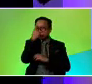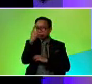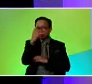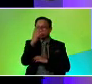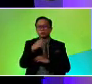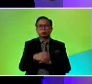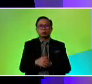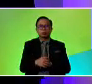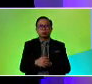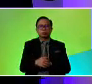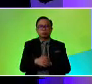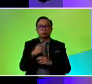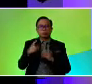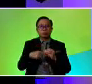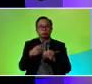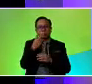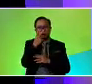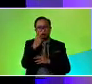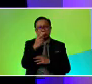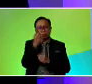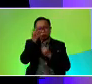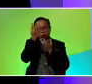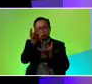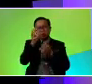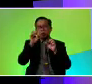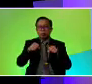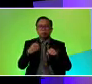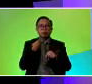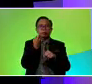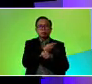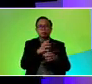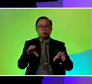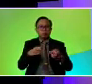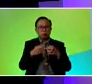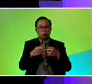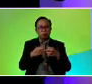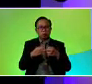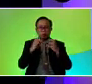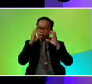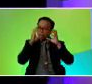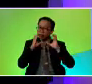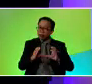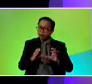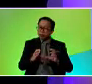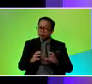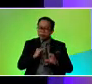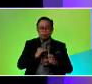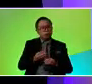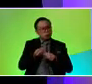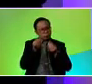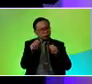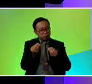maklumat Oke barulah boleh kita contohnya kalau macam saya bagi Tawaran kerja